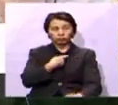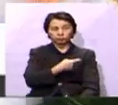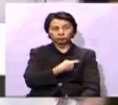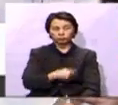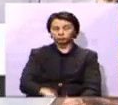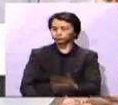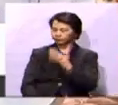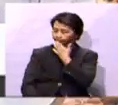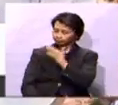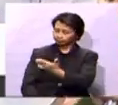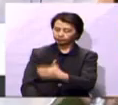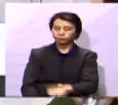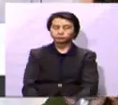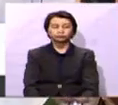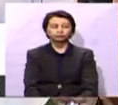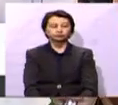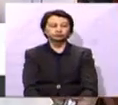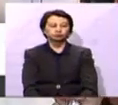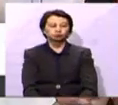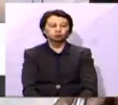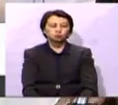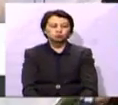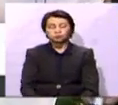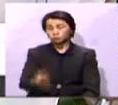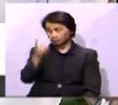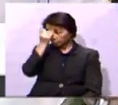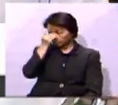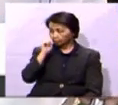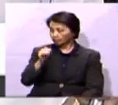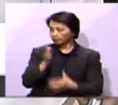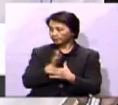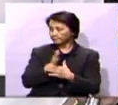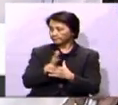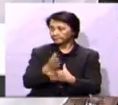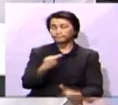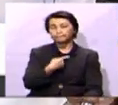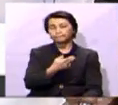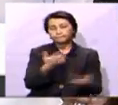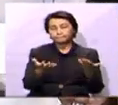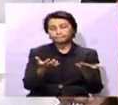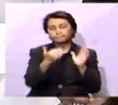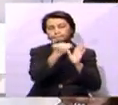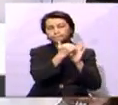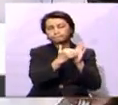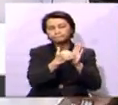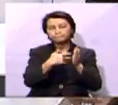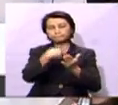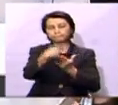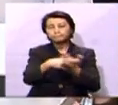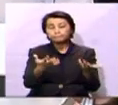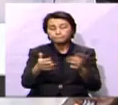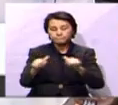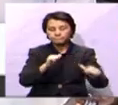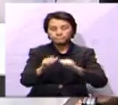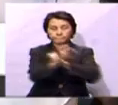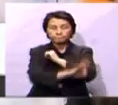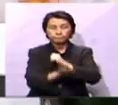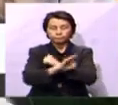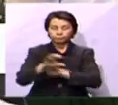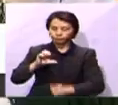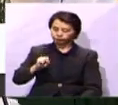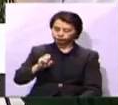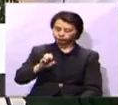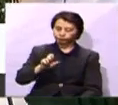Ana. Baik Datuk, mungkin Datuk boleh berkongsi bersama kami antara pengisian dan juga aktiviti Negeri Sembilan Berselawat pada